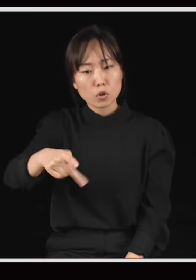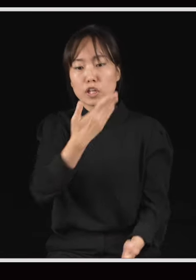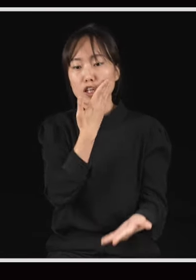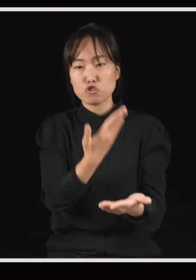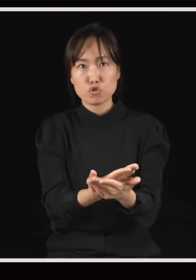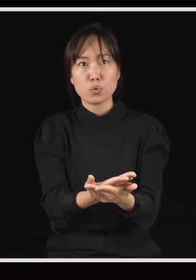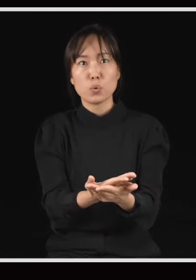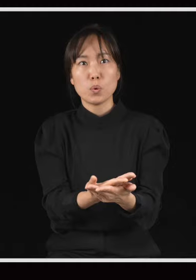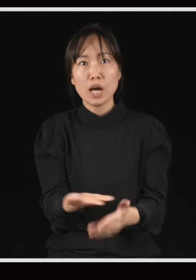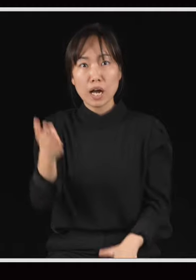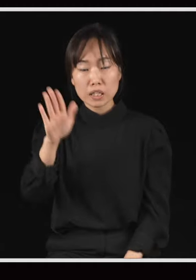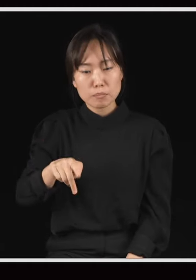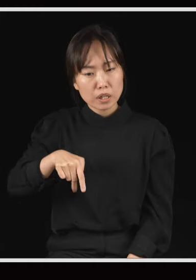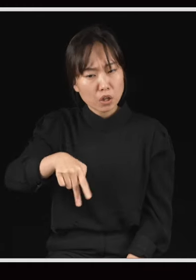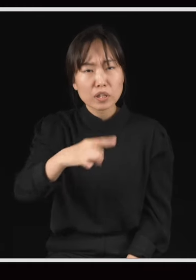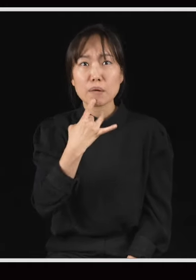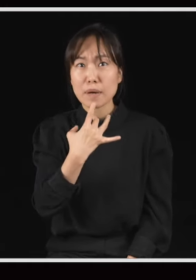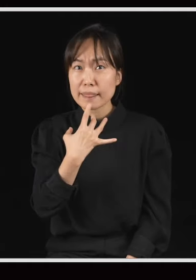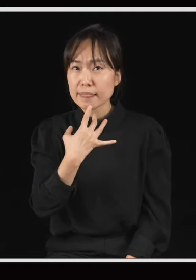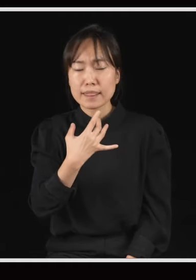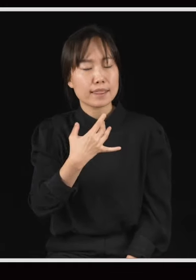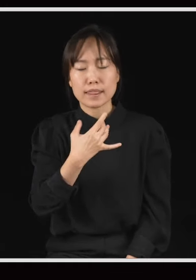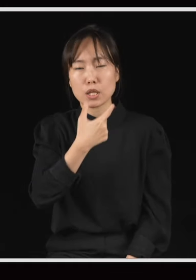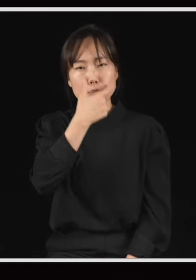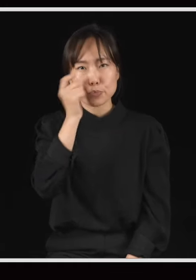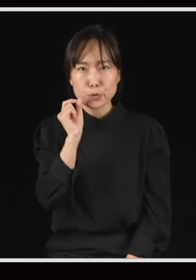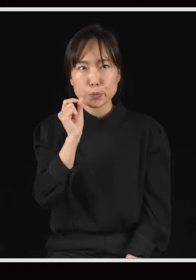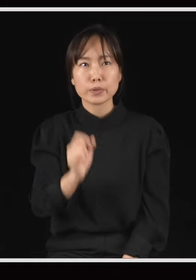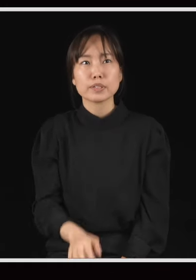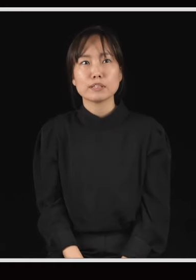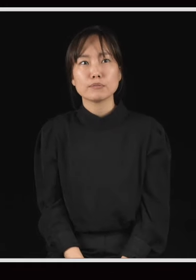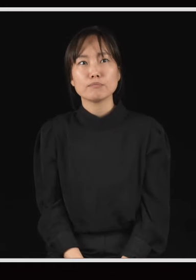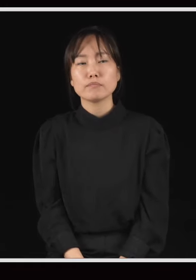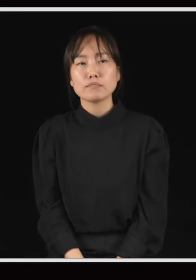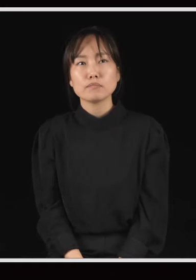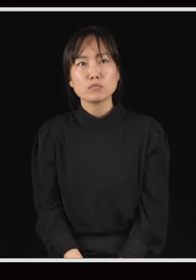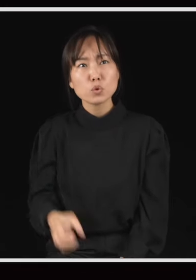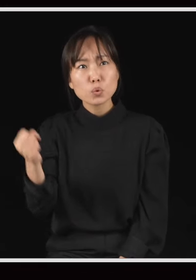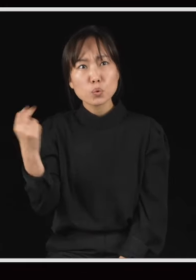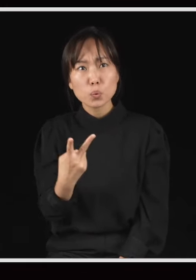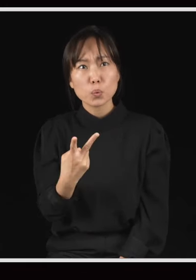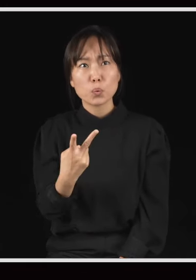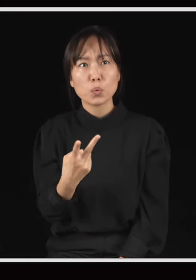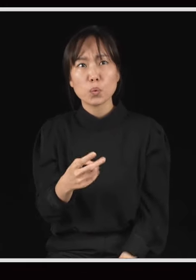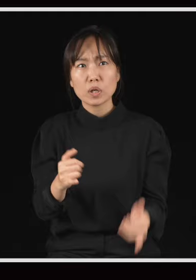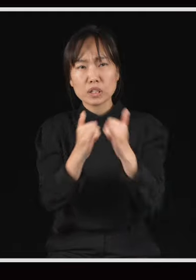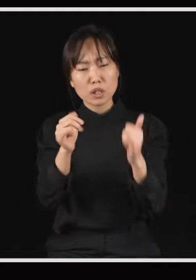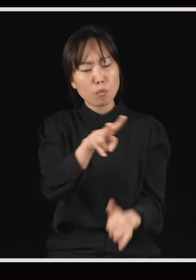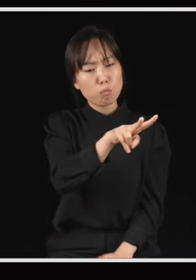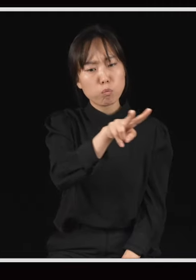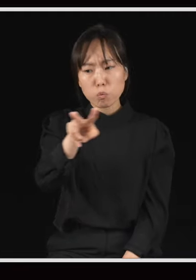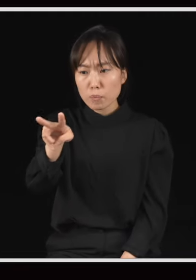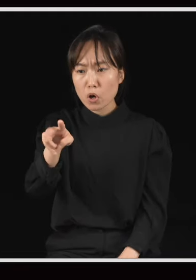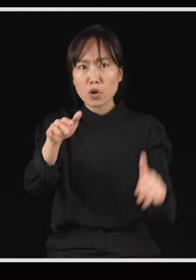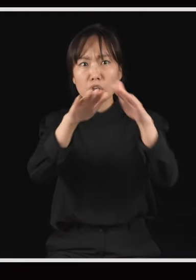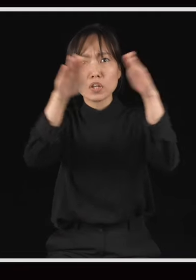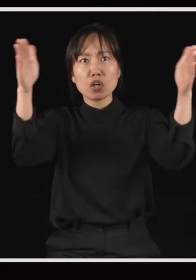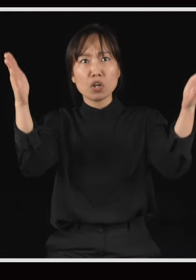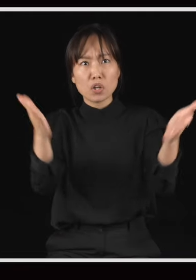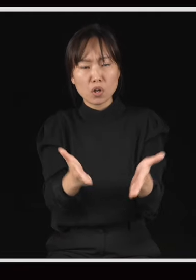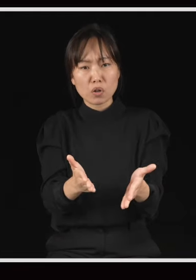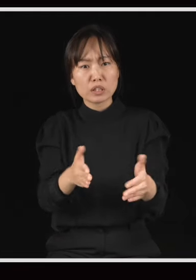그리고 걷는 것은 굉장히 중요하지만 걷는 것만으로는 충분하지 않다. 또 하나 많은 분들이 놓치는 게 가분